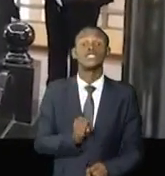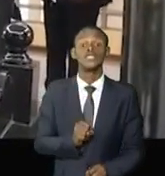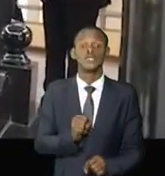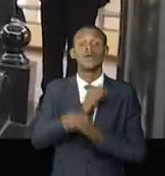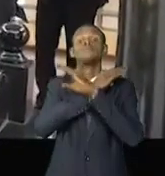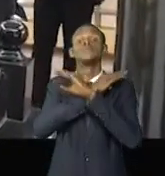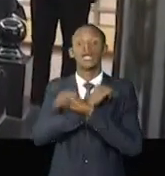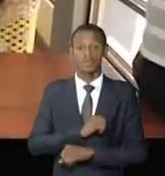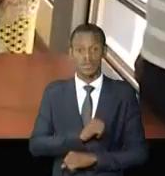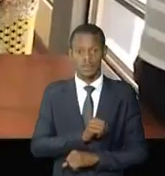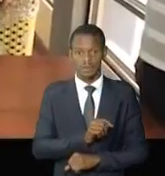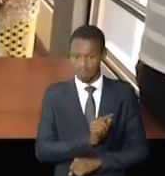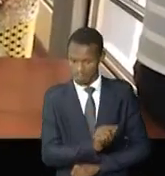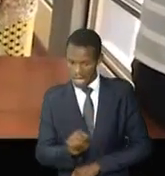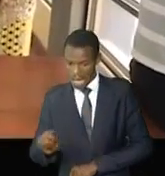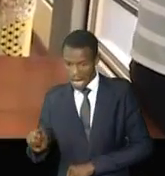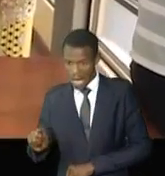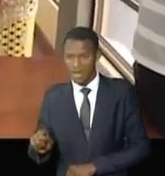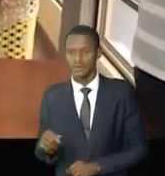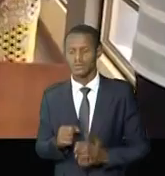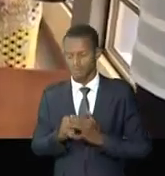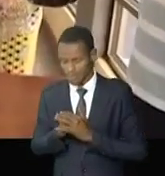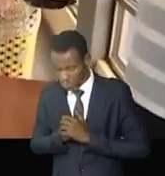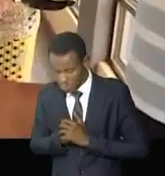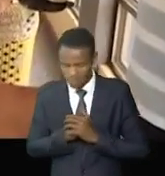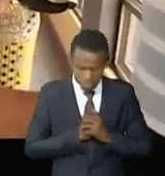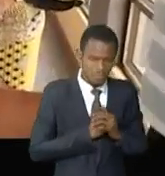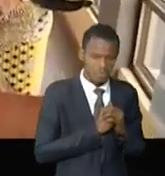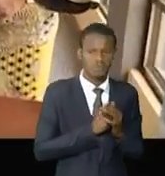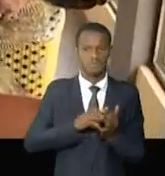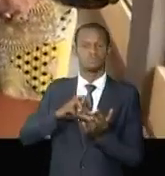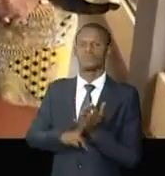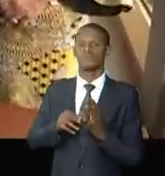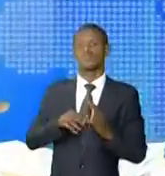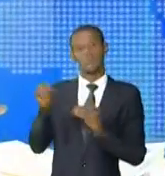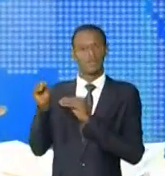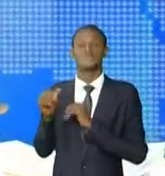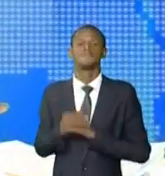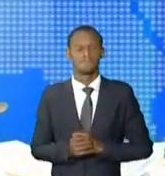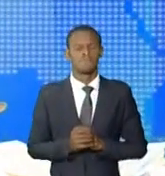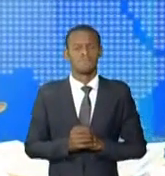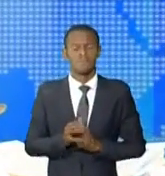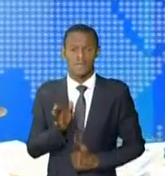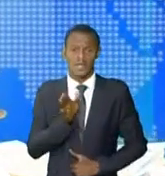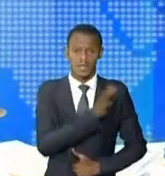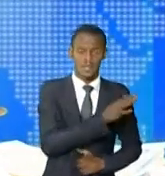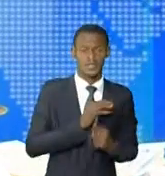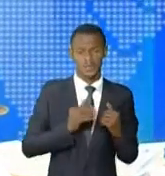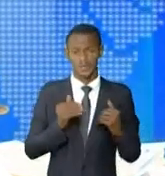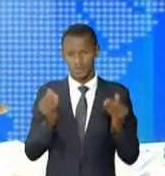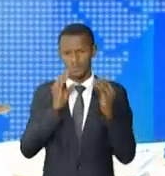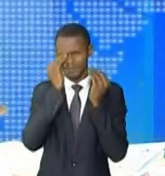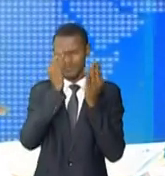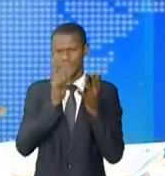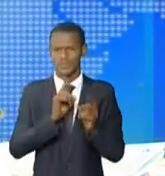savoir Patrick Sata, Lézi Mwanawasa et Frédéric Tshiluba. On parle encore de la route, mais cette